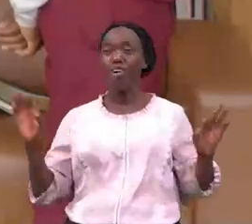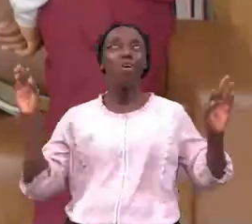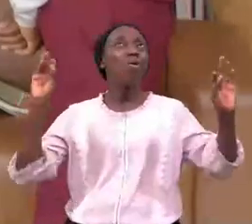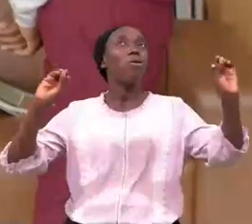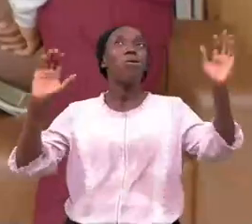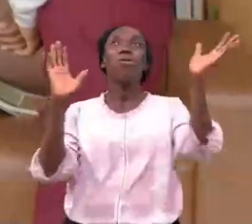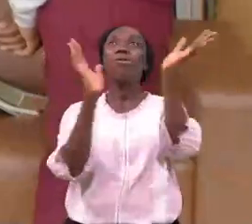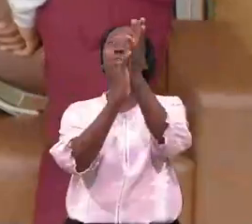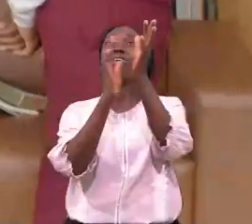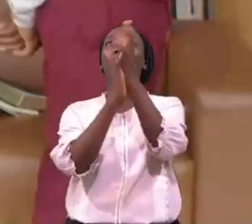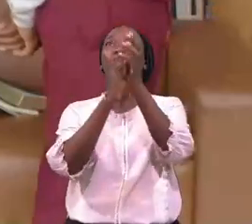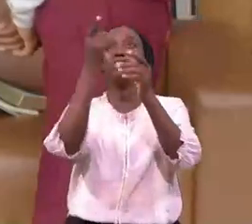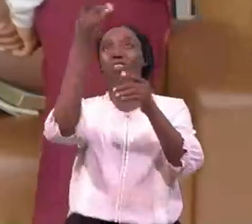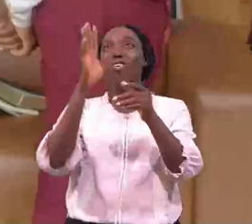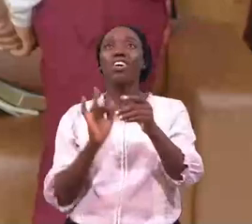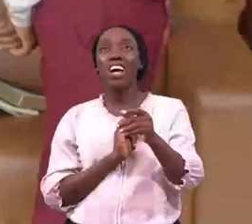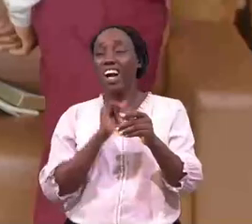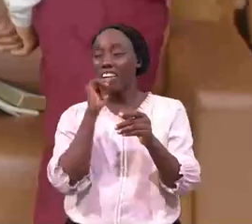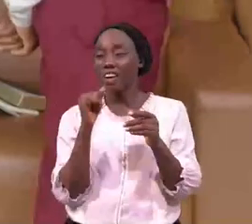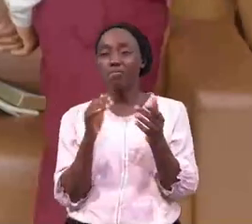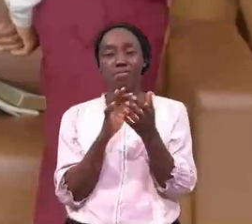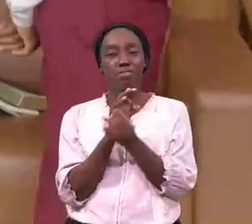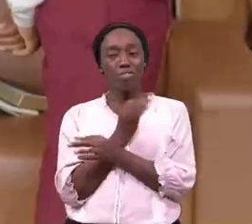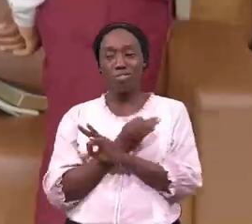Gloire à Dieu, je suis libre.